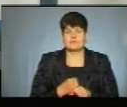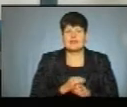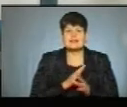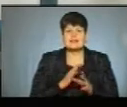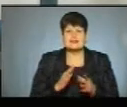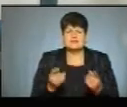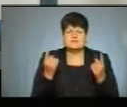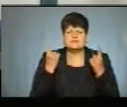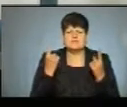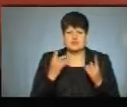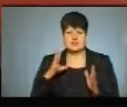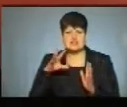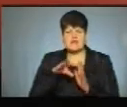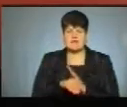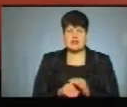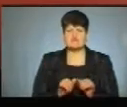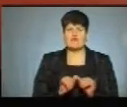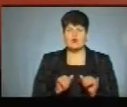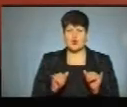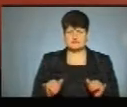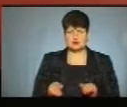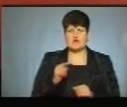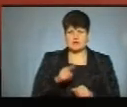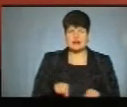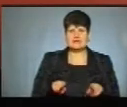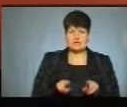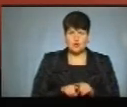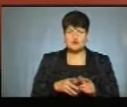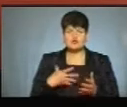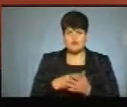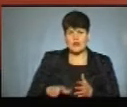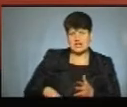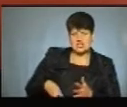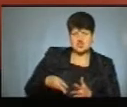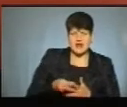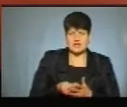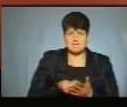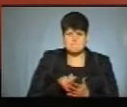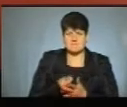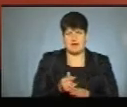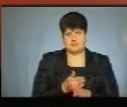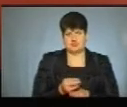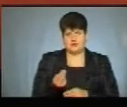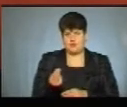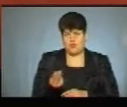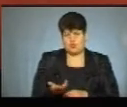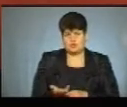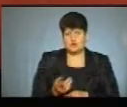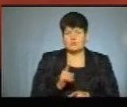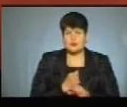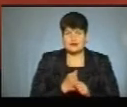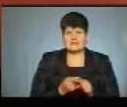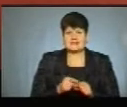неоцінений вклад в розвиток, вона також своєю власної кишені платить якусь частину грошей, щоб робити